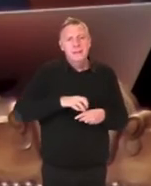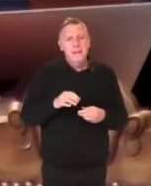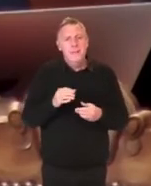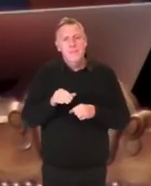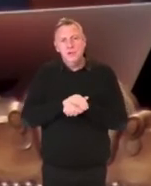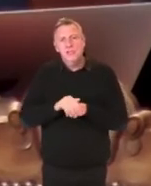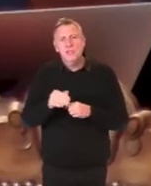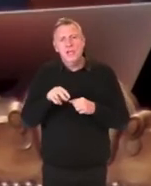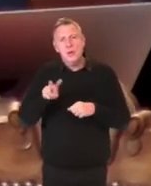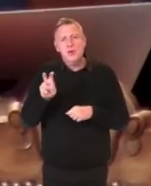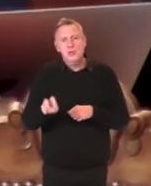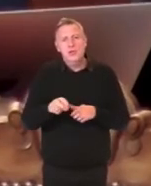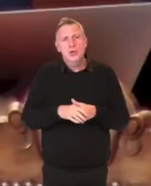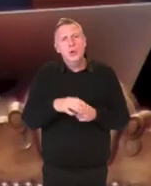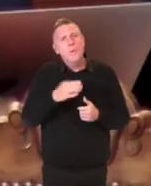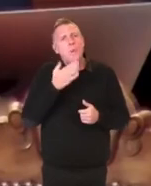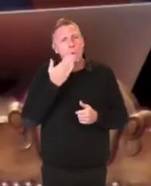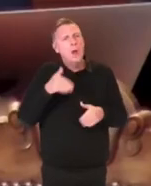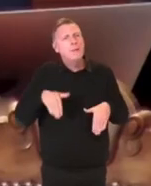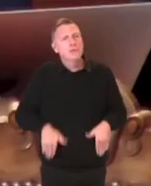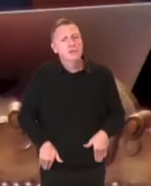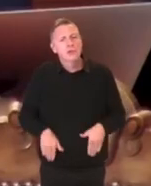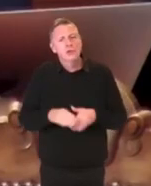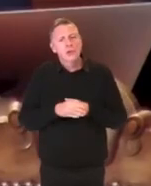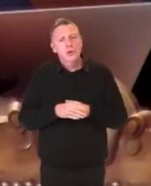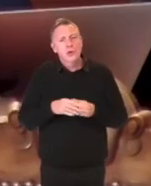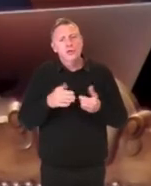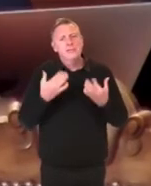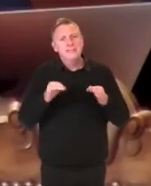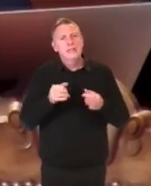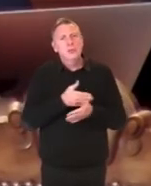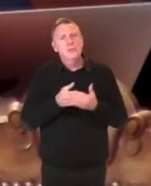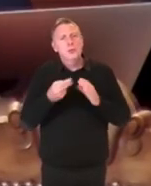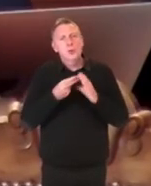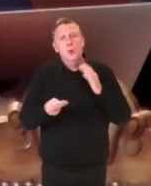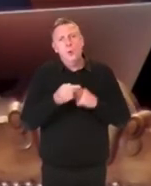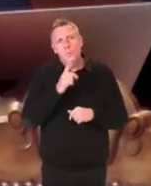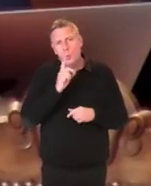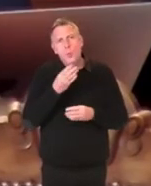je crois que vous auriez pu vous abstenir de citer quelques dizaines de millions d'euros, ou en tout cas vous auriez dû citer le fonds vert. Merci.